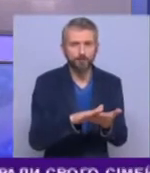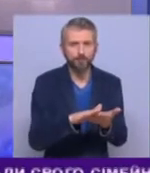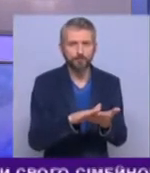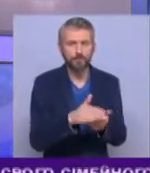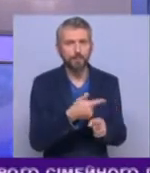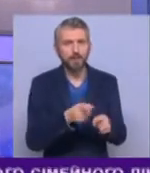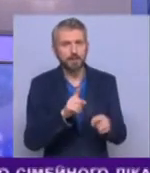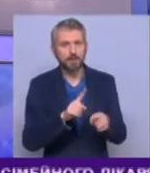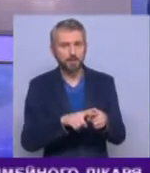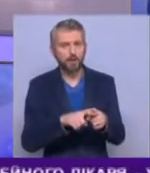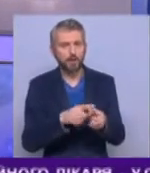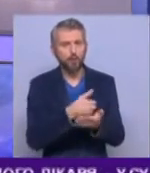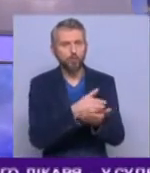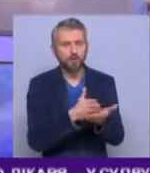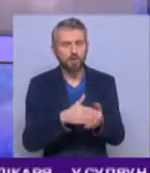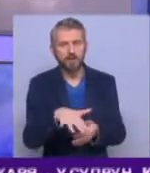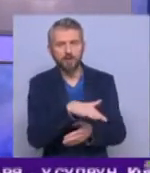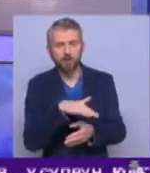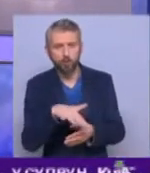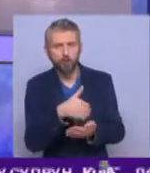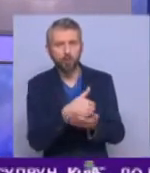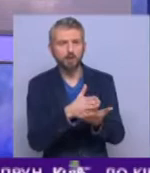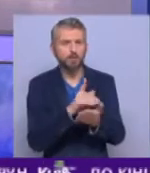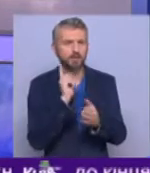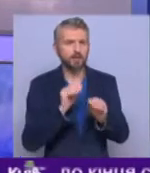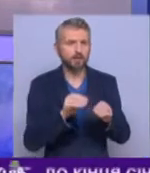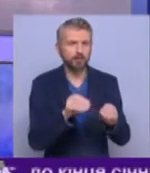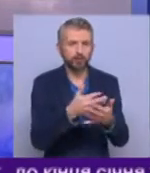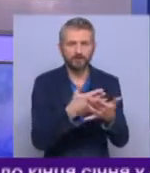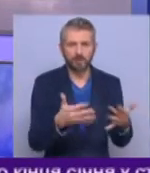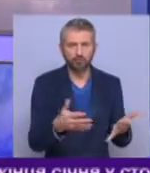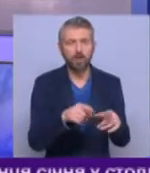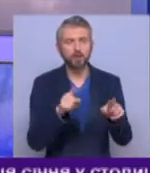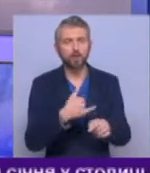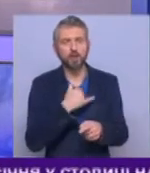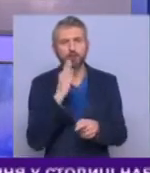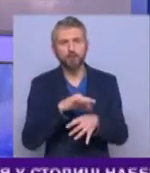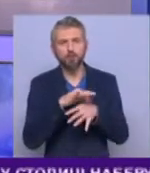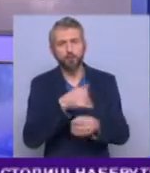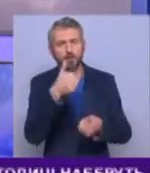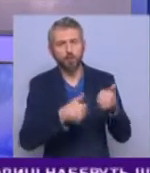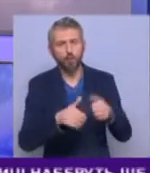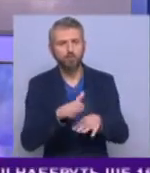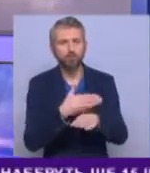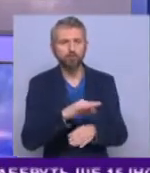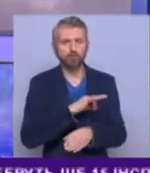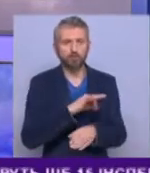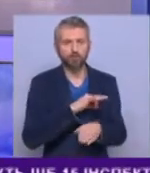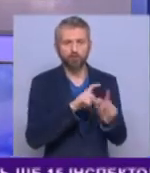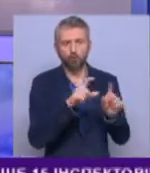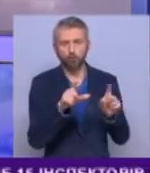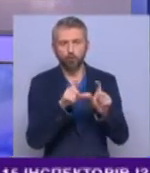це утримання територій, утримання зелених насаджень і все інше. Також в нас буде проведений конкурс між юридичними